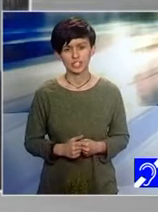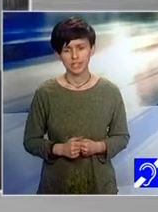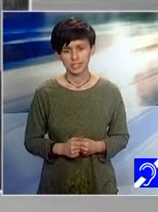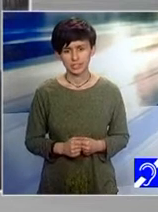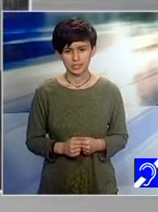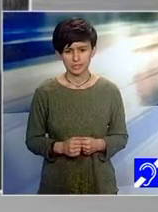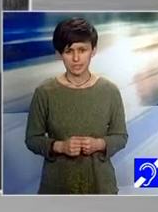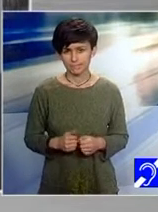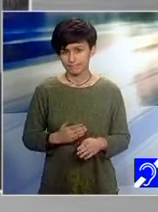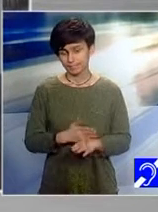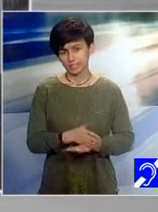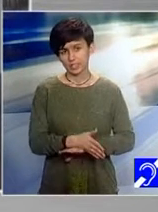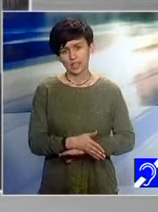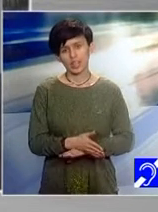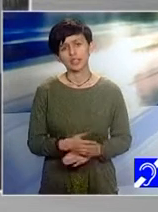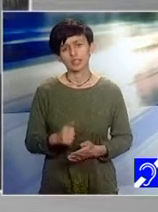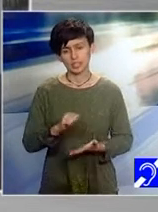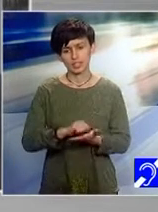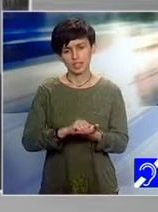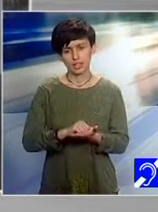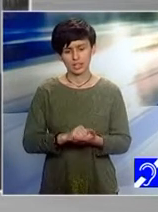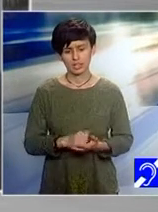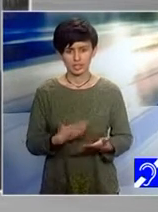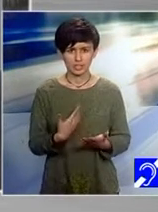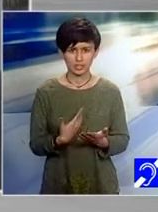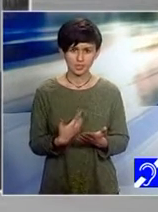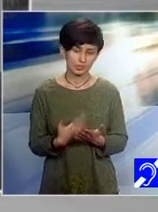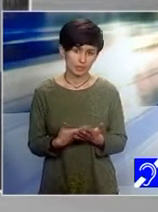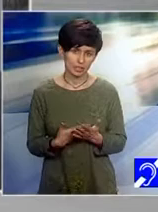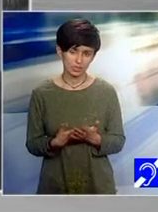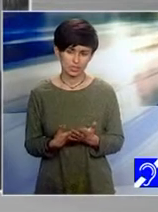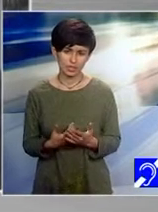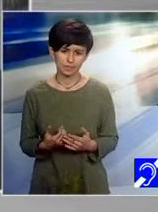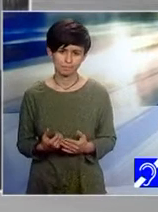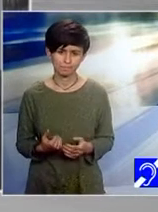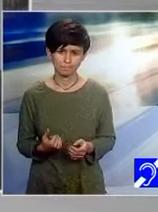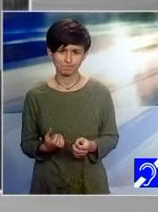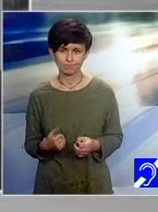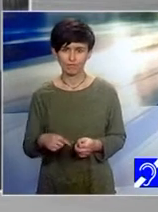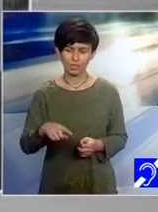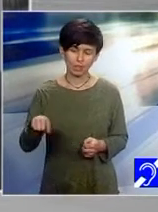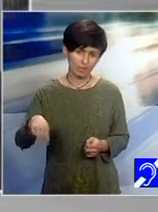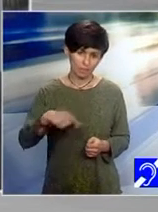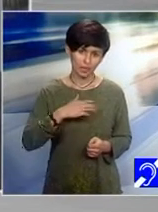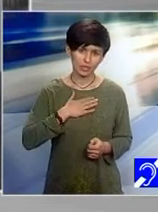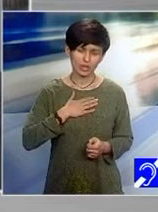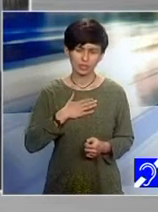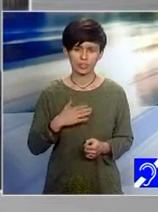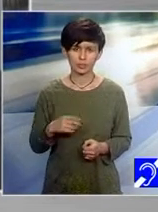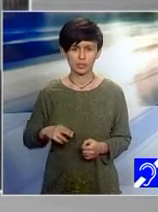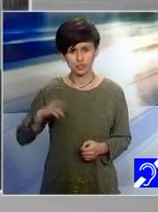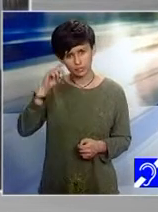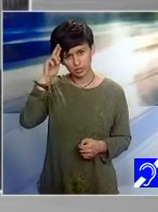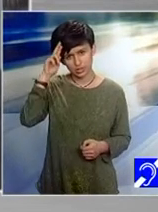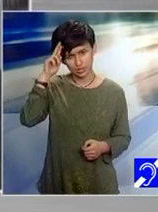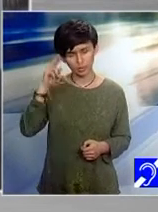a intrat în posesia acestei cărți din cauza faptului sau datorită faptului că avem un domn Ferenc Leon din